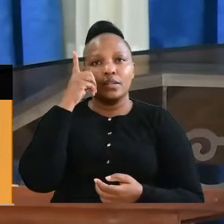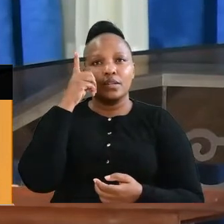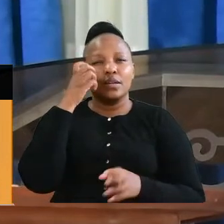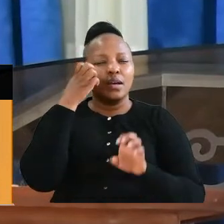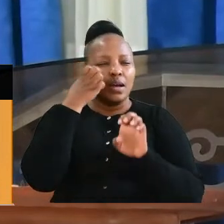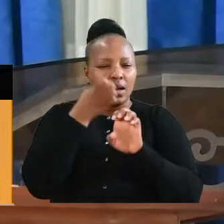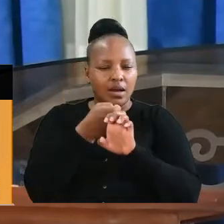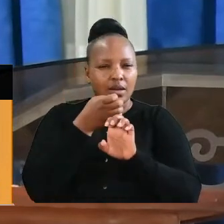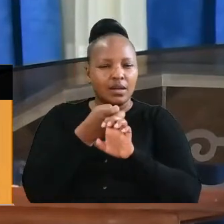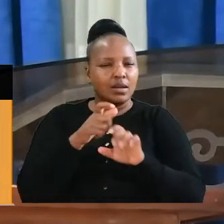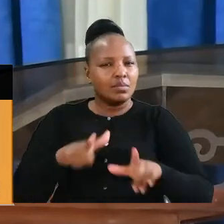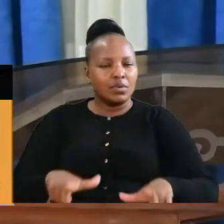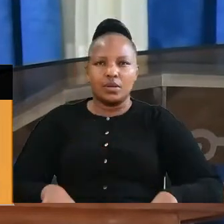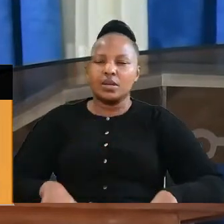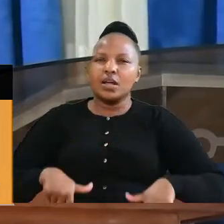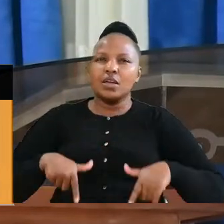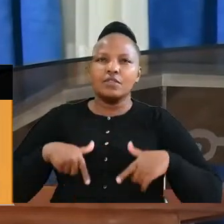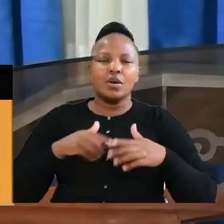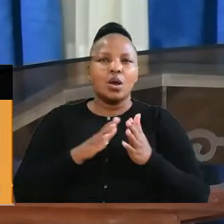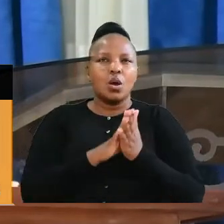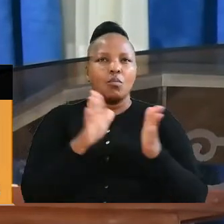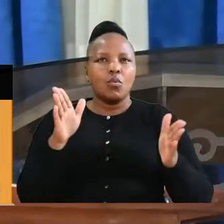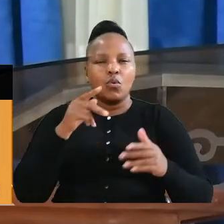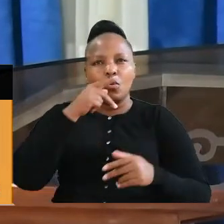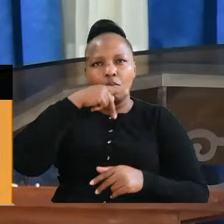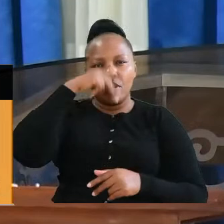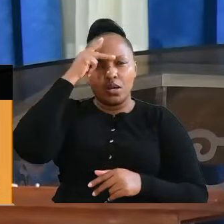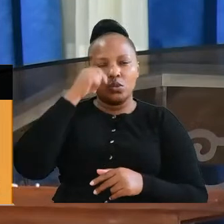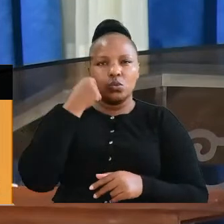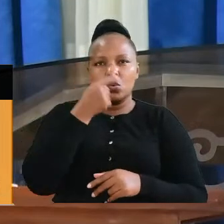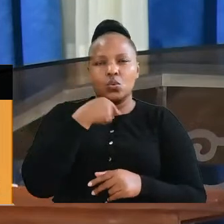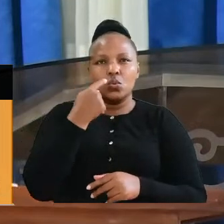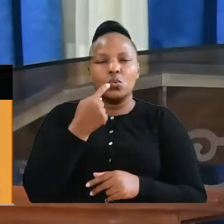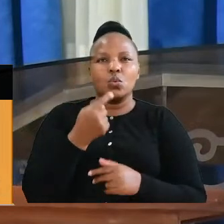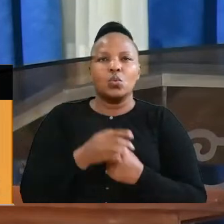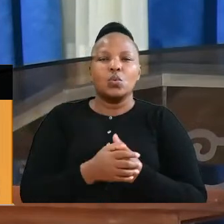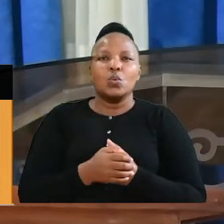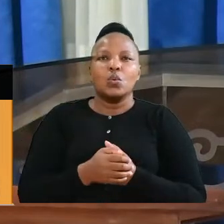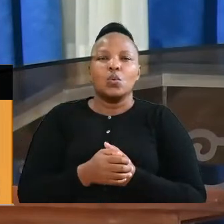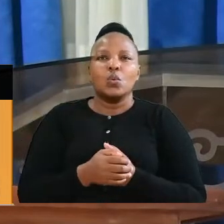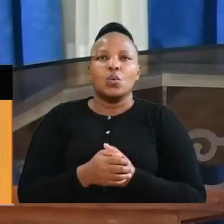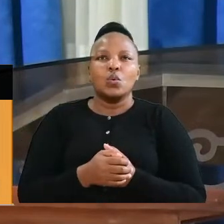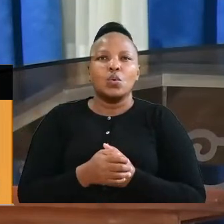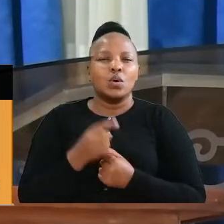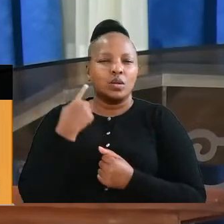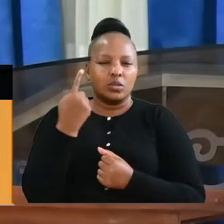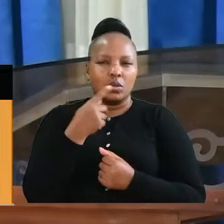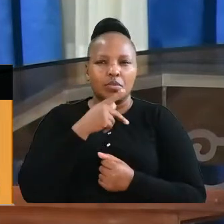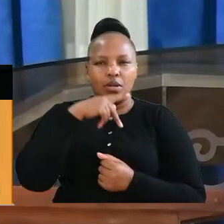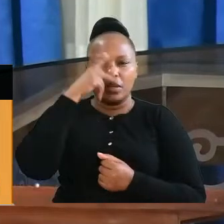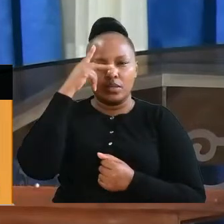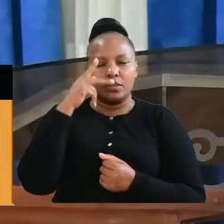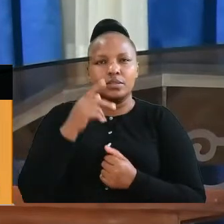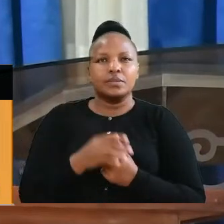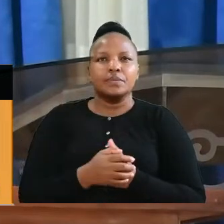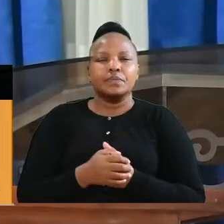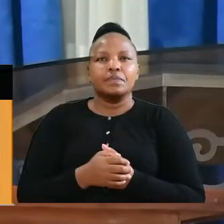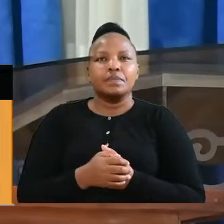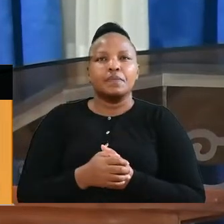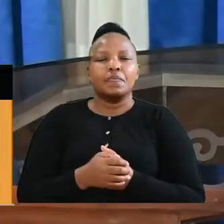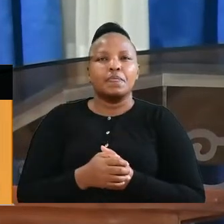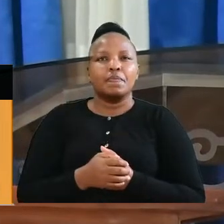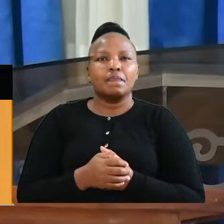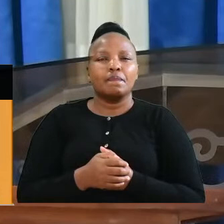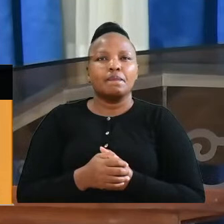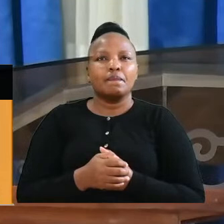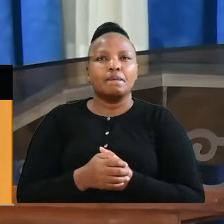wa maisha, hasa kwa wazazi ambao tunaita single parent. Wazazi